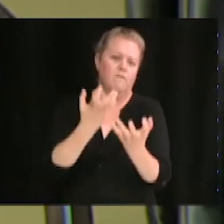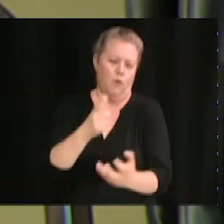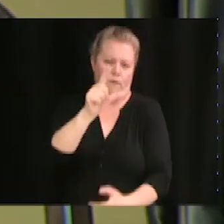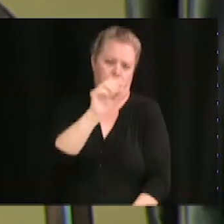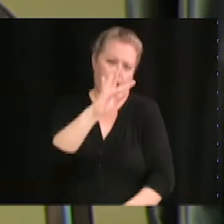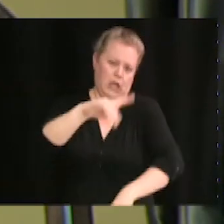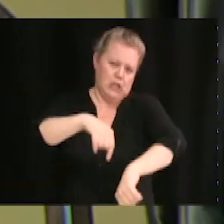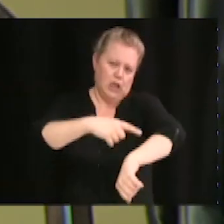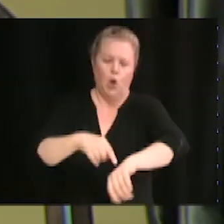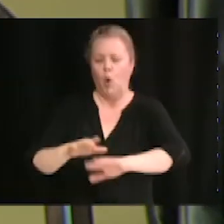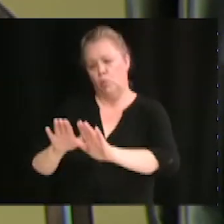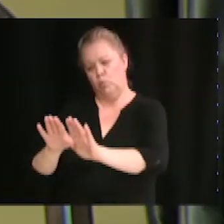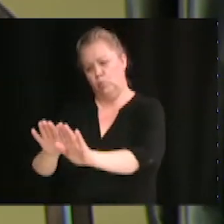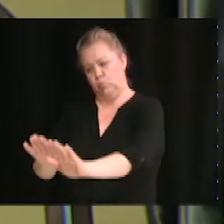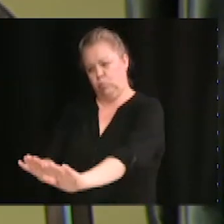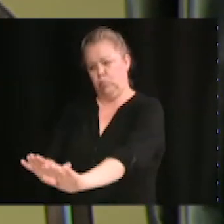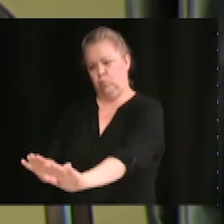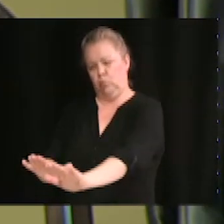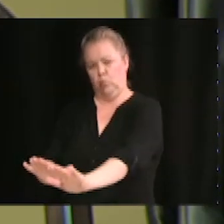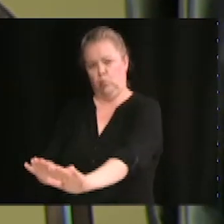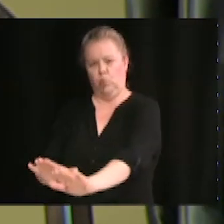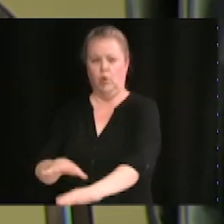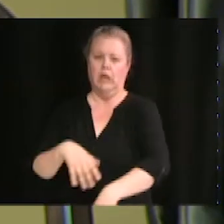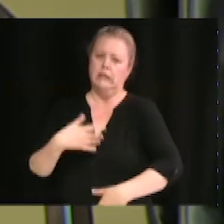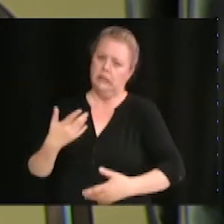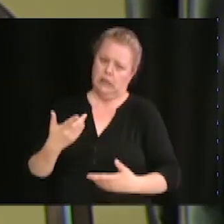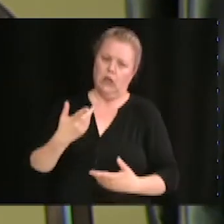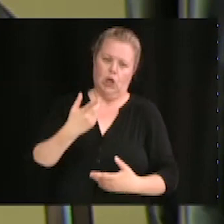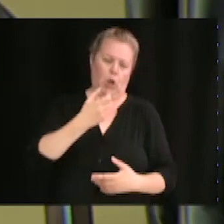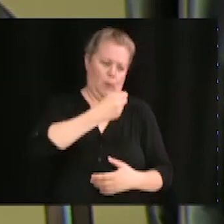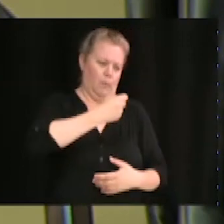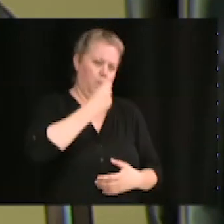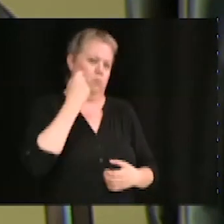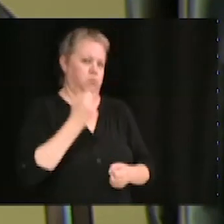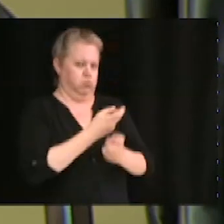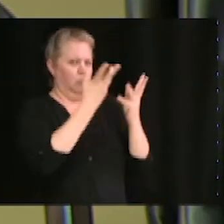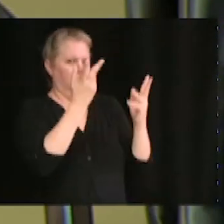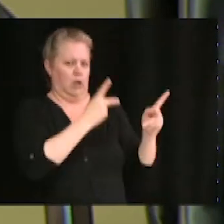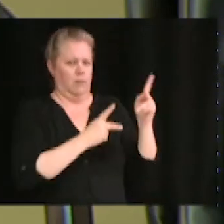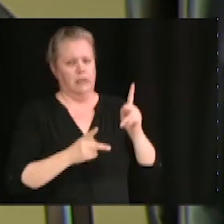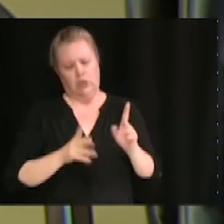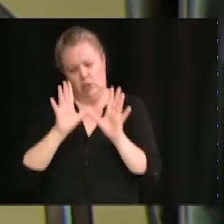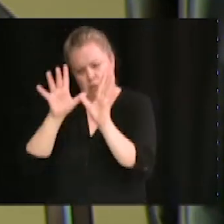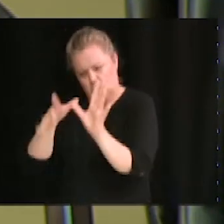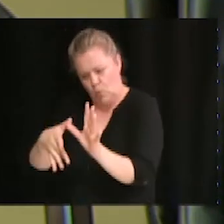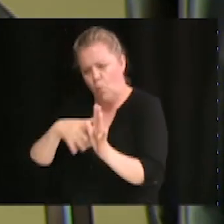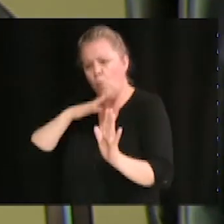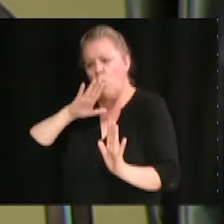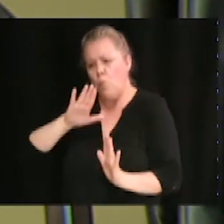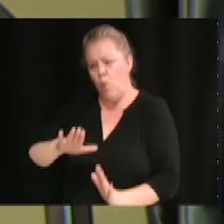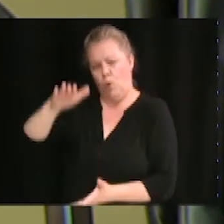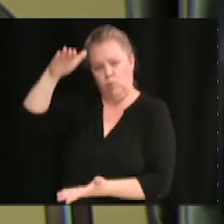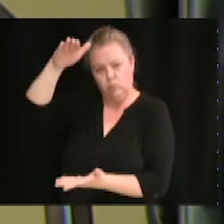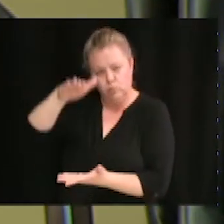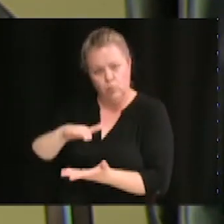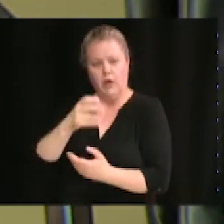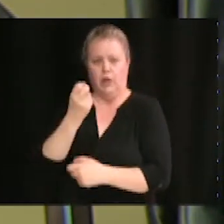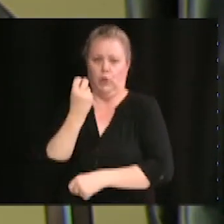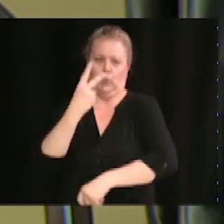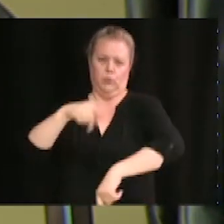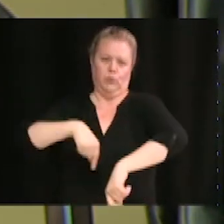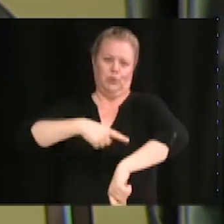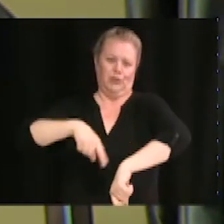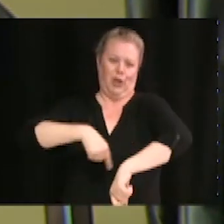Donc, du 24 heures, il a fallu travailler très, très fort. On était plusieurs à le convaincre à descendre à 12 heures. Donc, les gens vont pouvoir y participer.